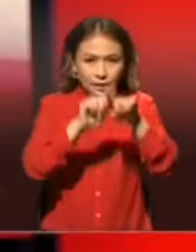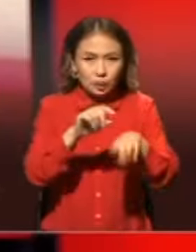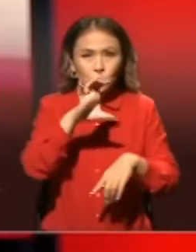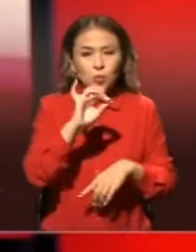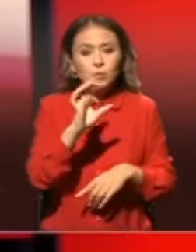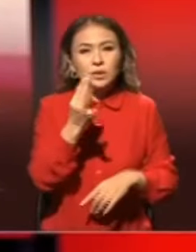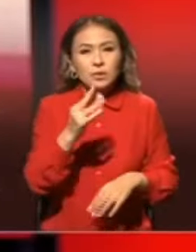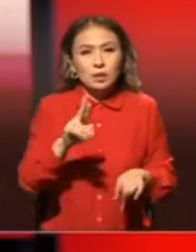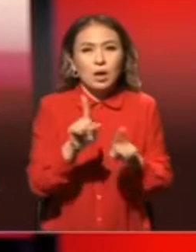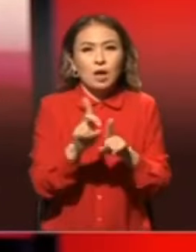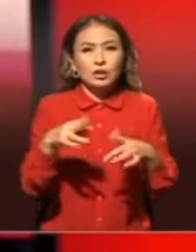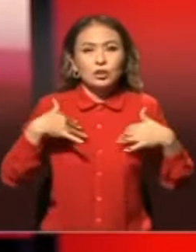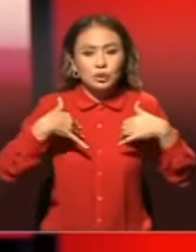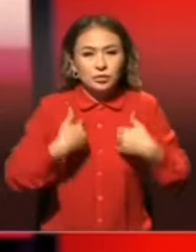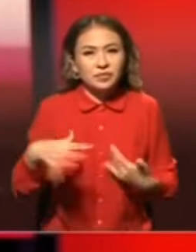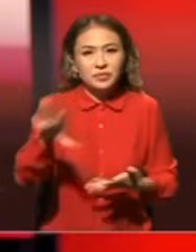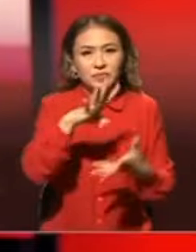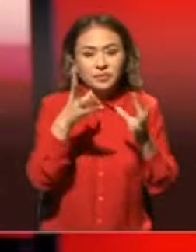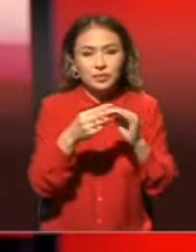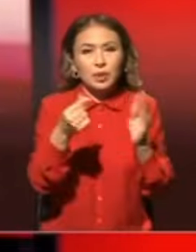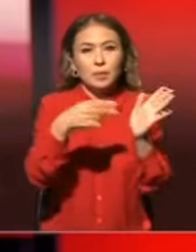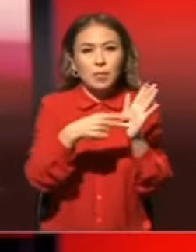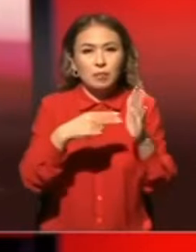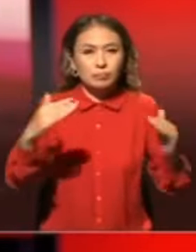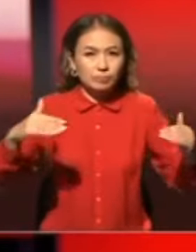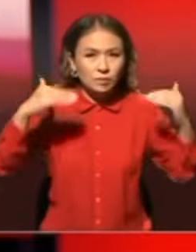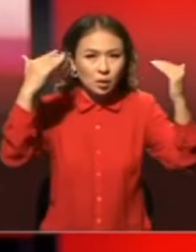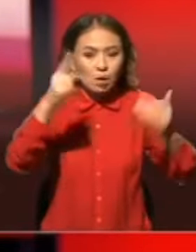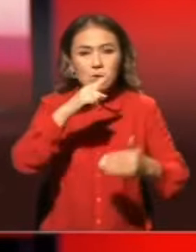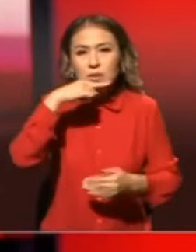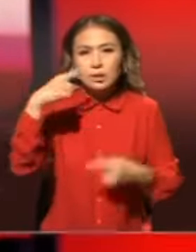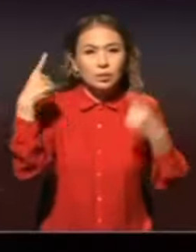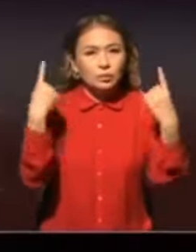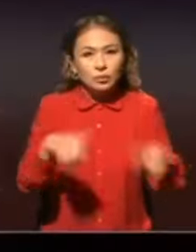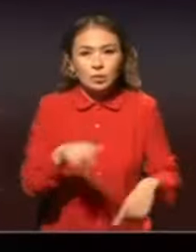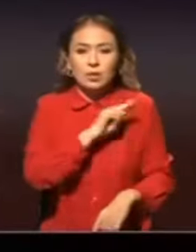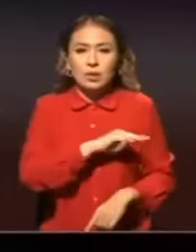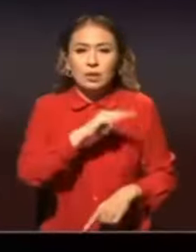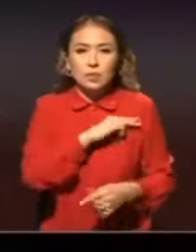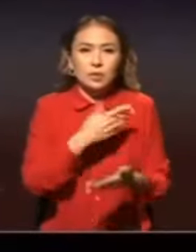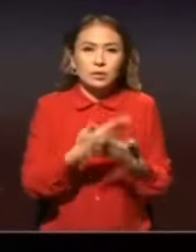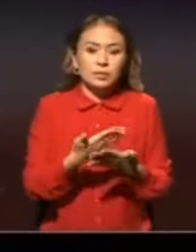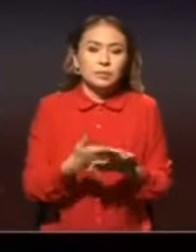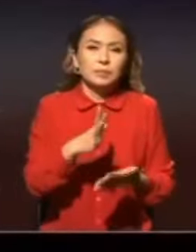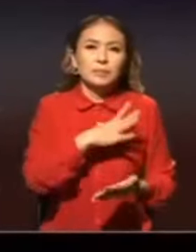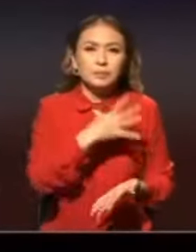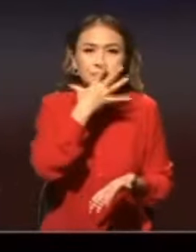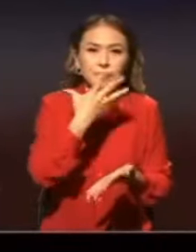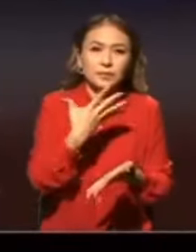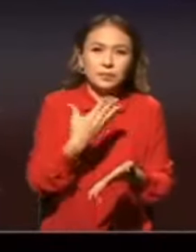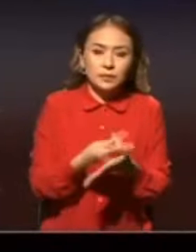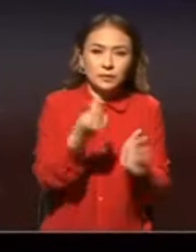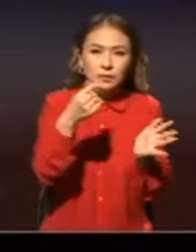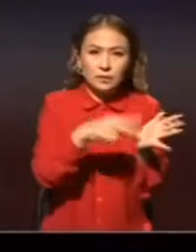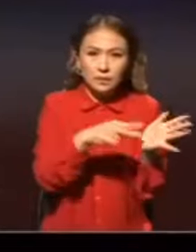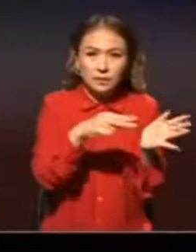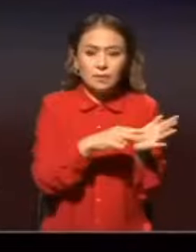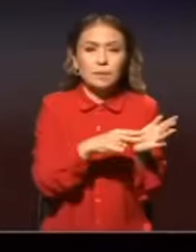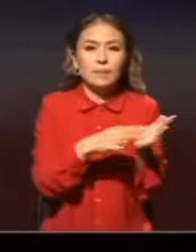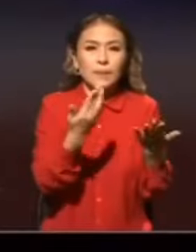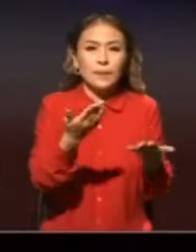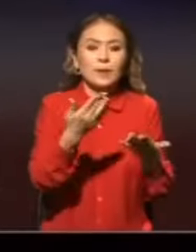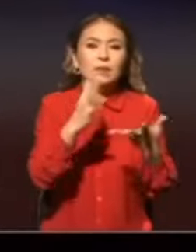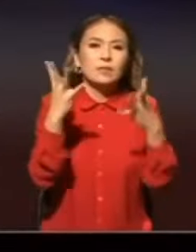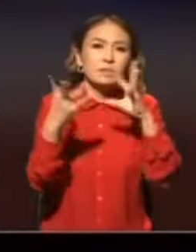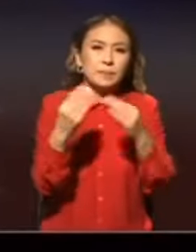субсидиялаймыз. Өкінішке қарай оның бағасы барады да өседі. Ресей басқаша жұмыс істеп отыр. Жаңағы айтып отыр, өз құны олардың